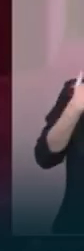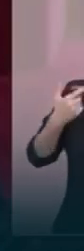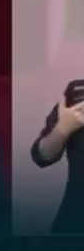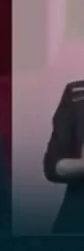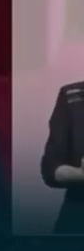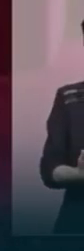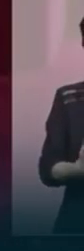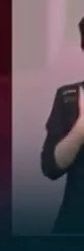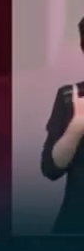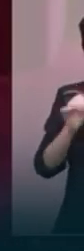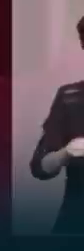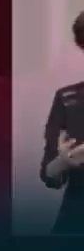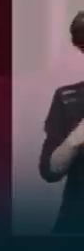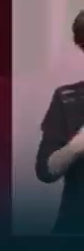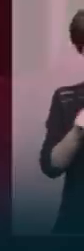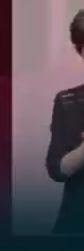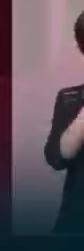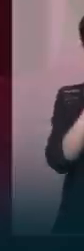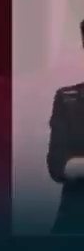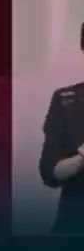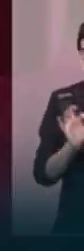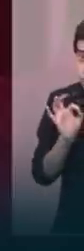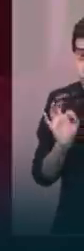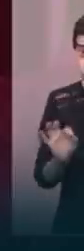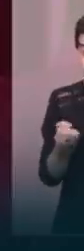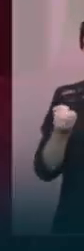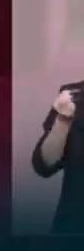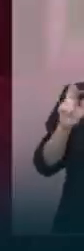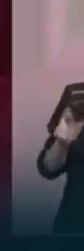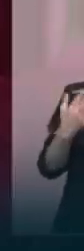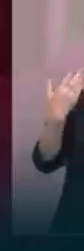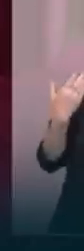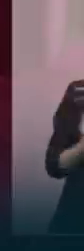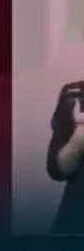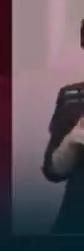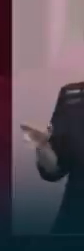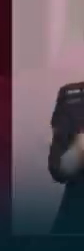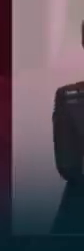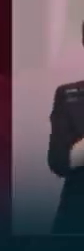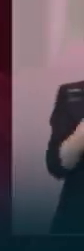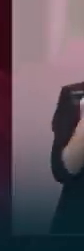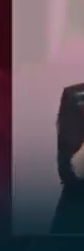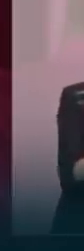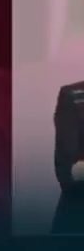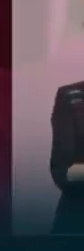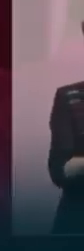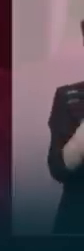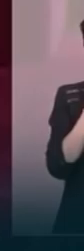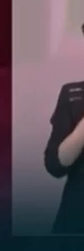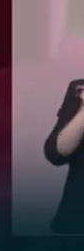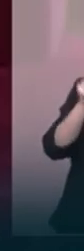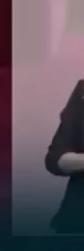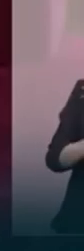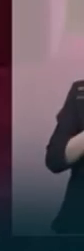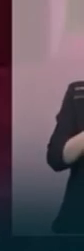Alors je vous repose la question, êtes-vous bien si sûr de ne pas vouloir corriger ce qui n'a pas fonctionné? Parce que les accompagnants des élèves